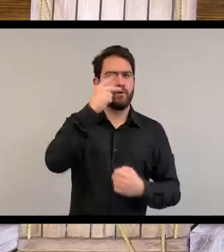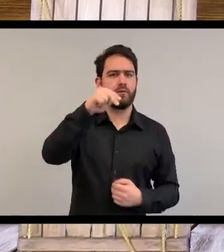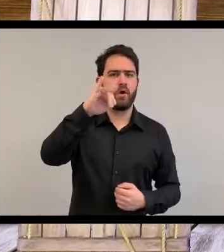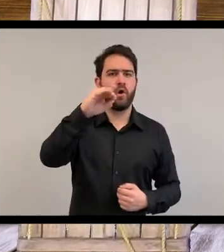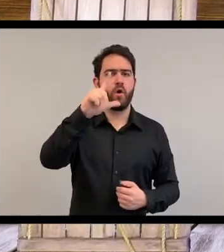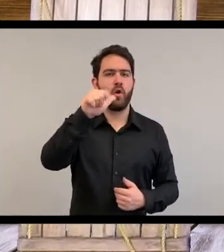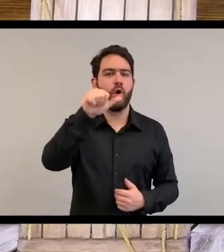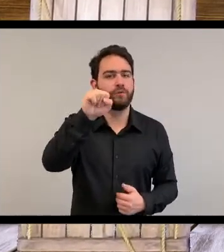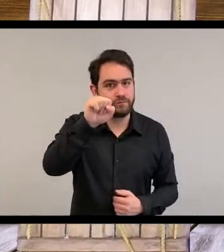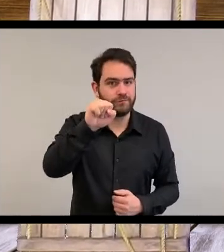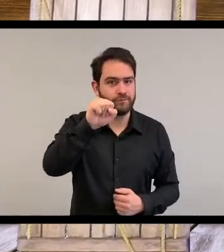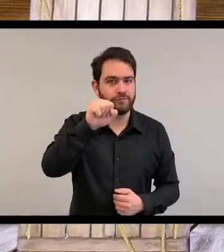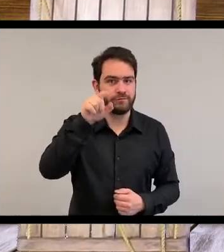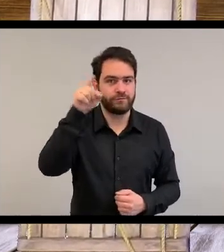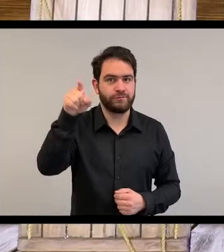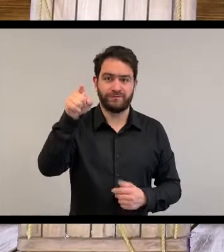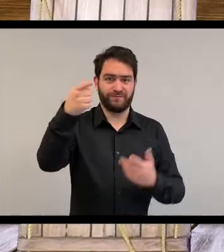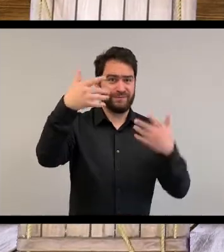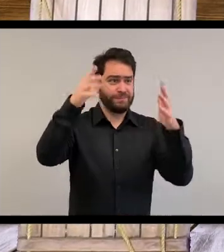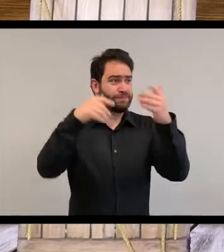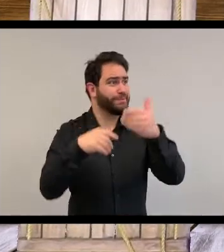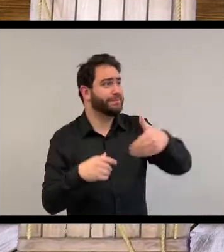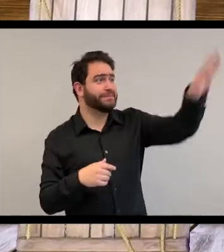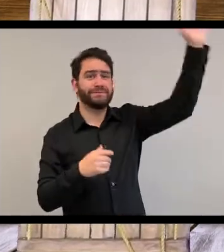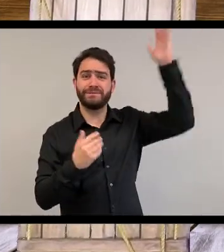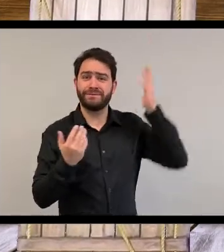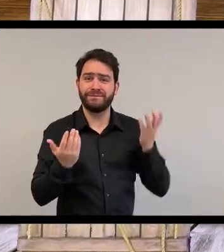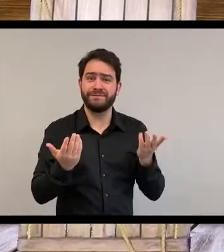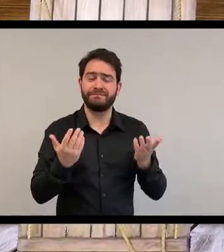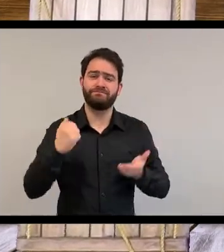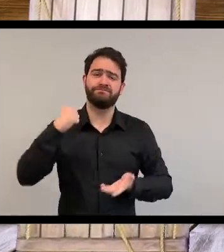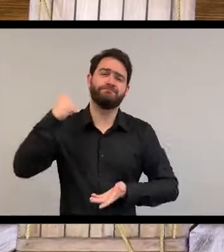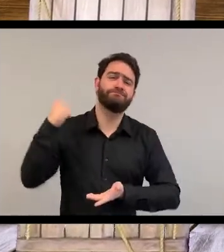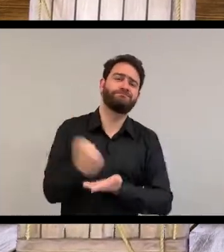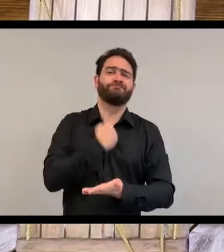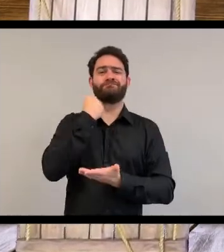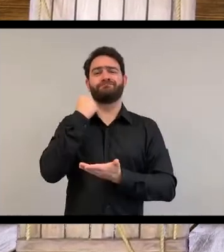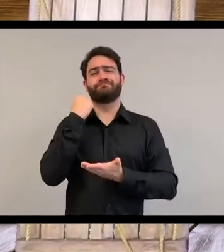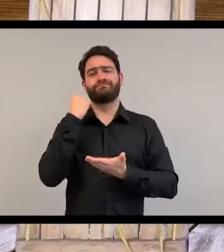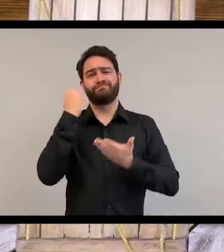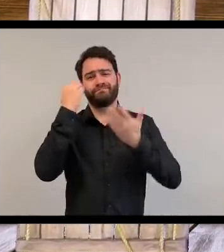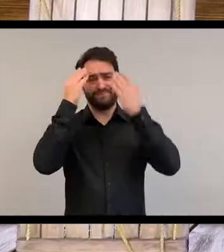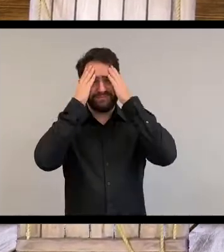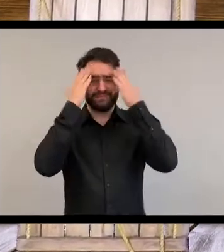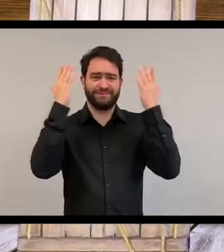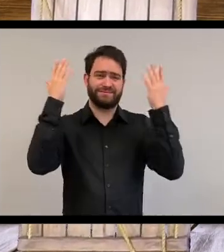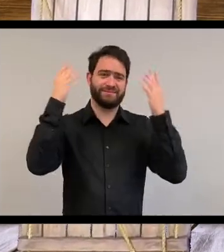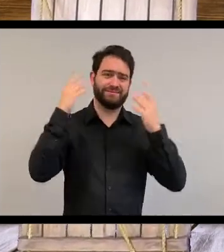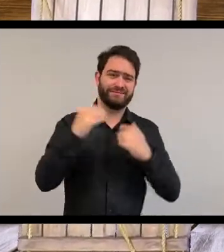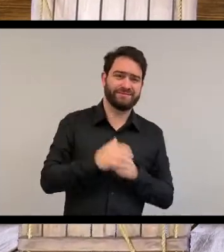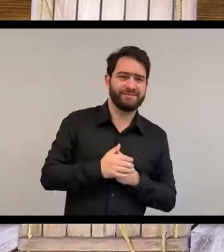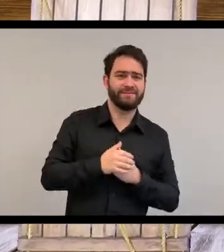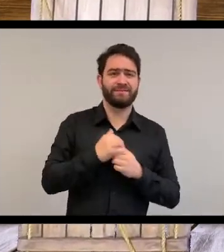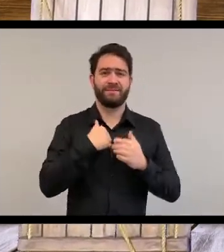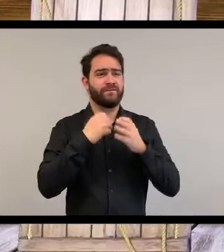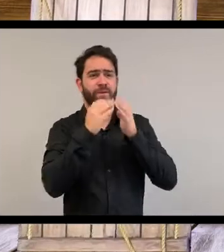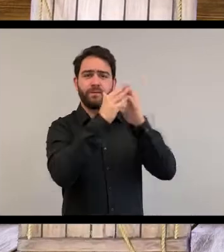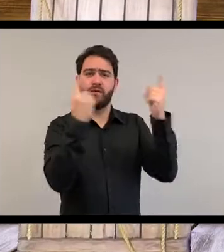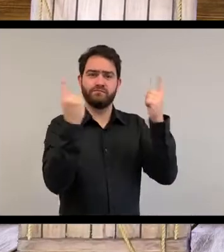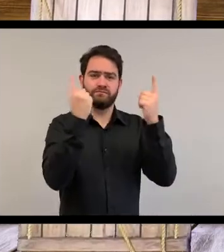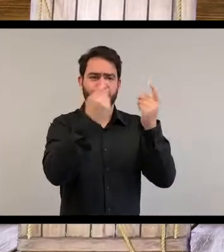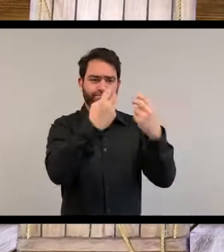» « C'est vrai! »'est vrai! » « Alors, vous avez vu le Père Noël! » Est-ce qu'on peut aller le voir? » « Non, il est reparti!